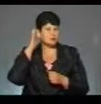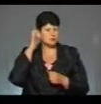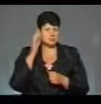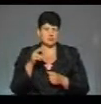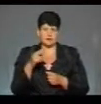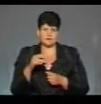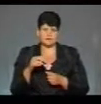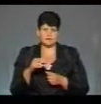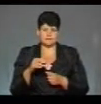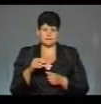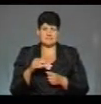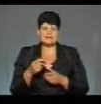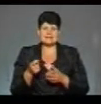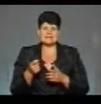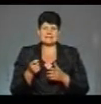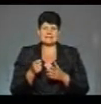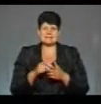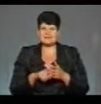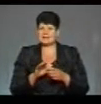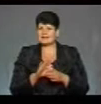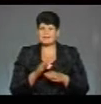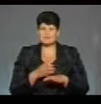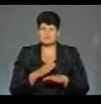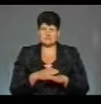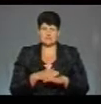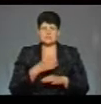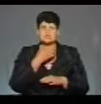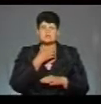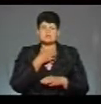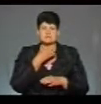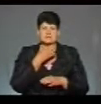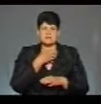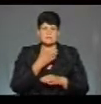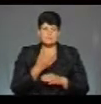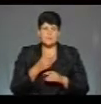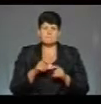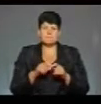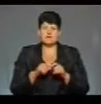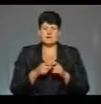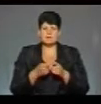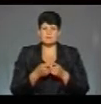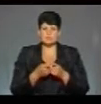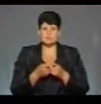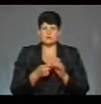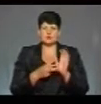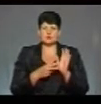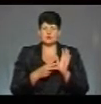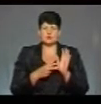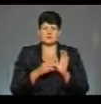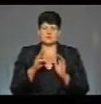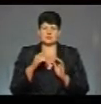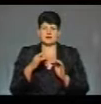ділянки, закрита неускладнена травма шийного відділу хребта, переломовий вивіг сьомого шийного